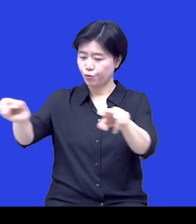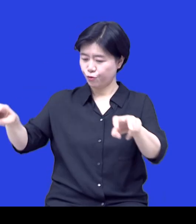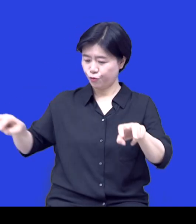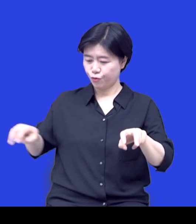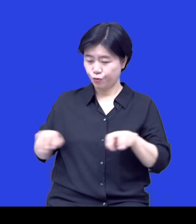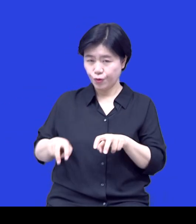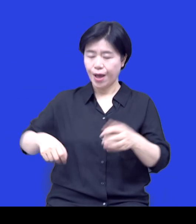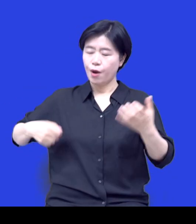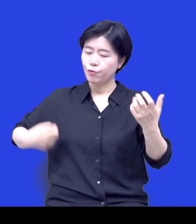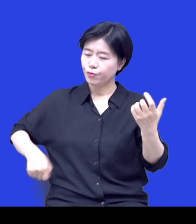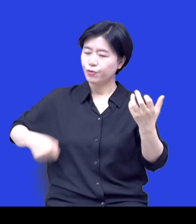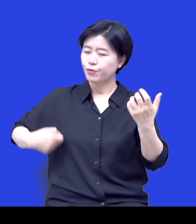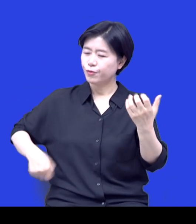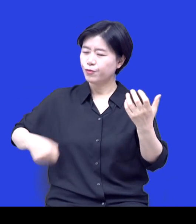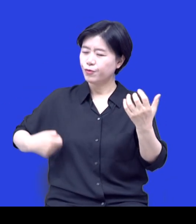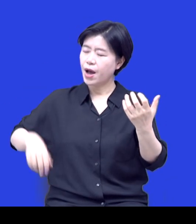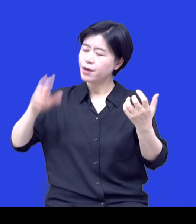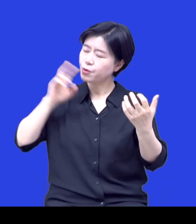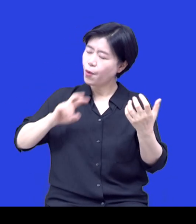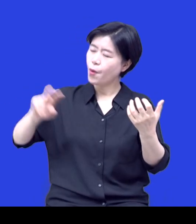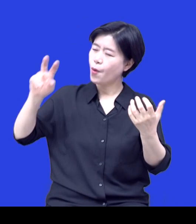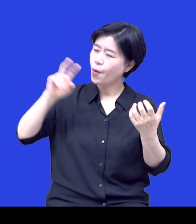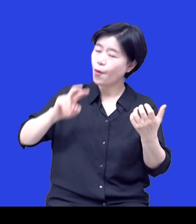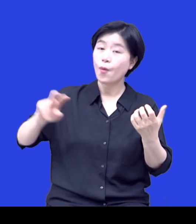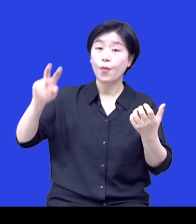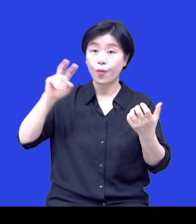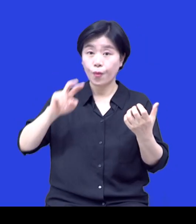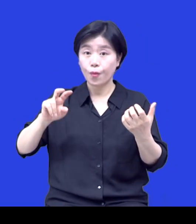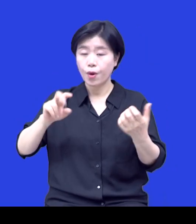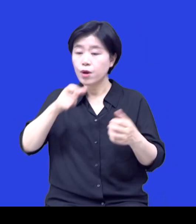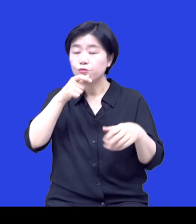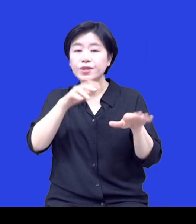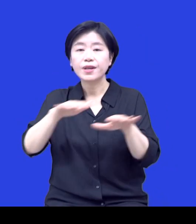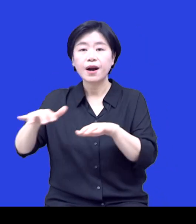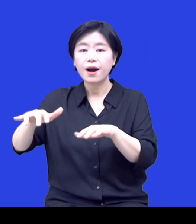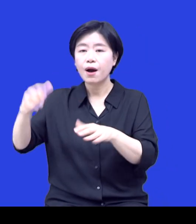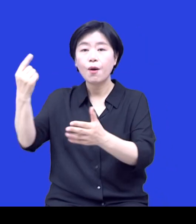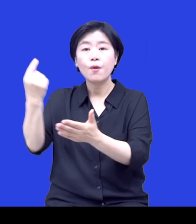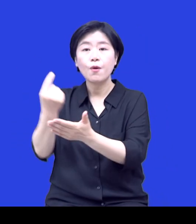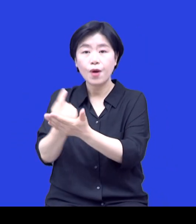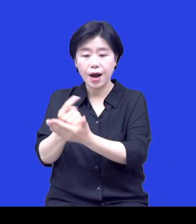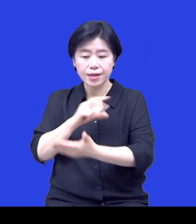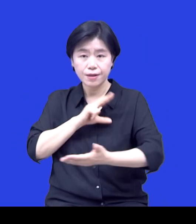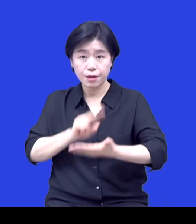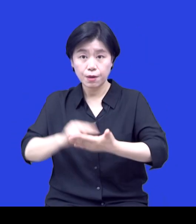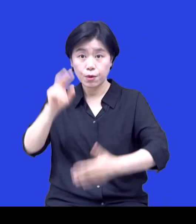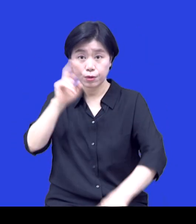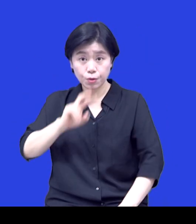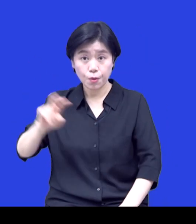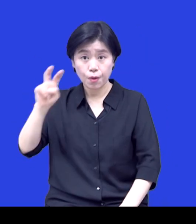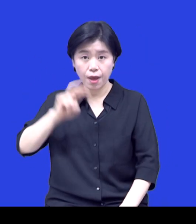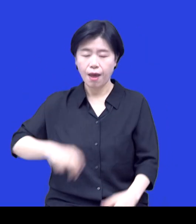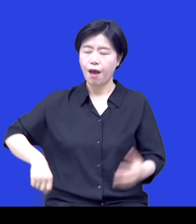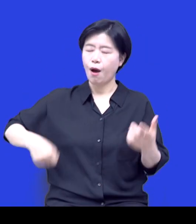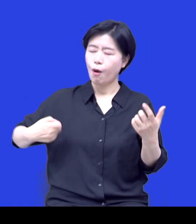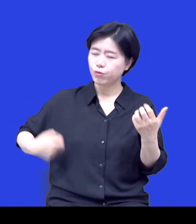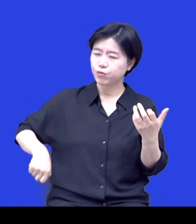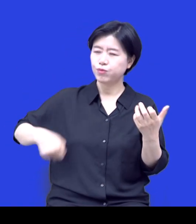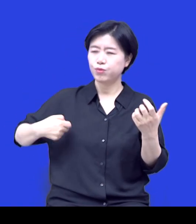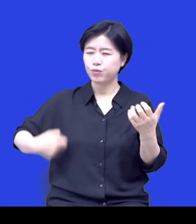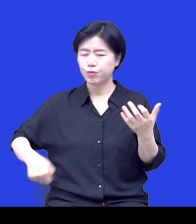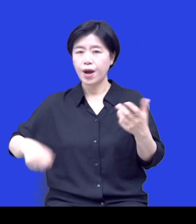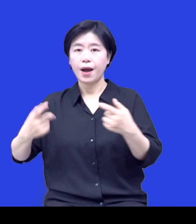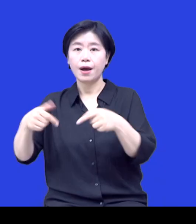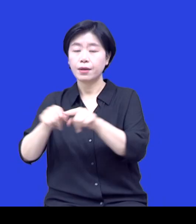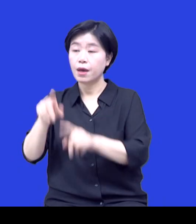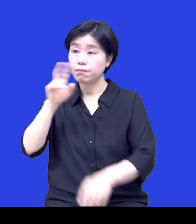그거 Come to the water 물가로 예. 나오라는 그 70년대 지저스 무브먼트에서 나온 그 찬양이 쫙 나오는데 예.